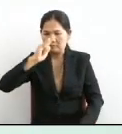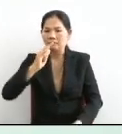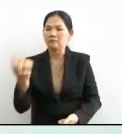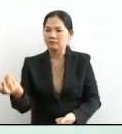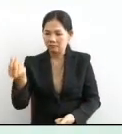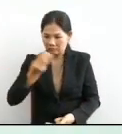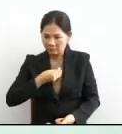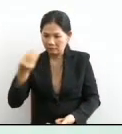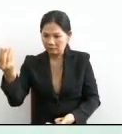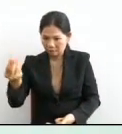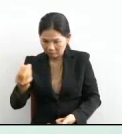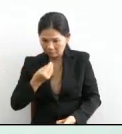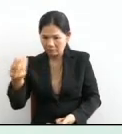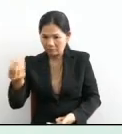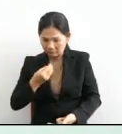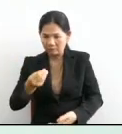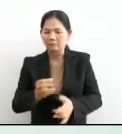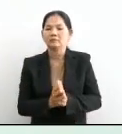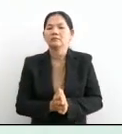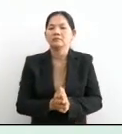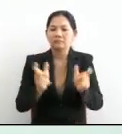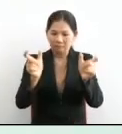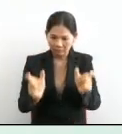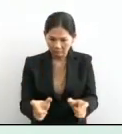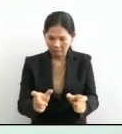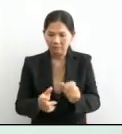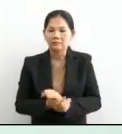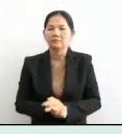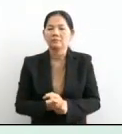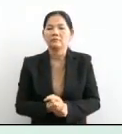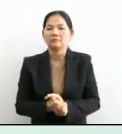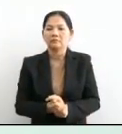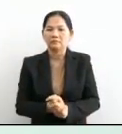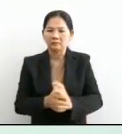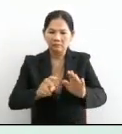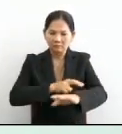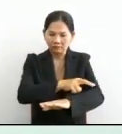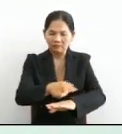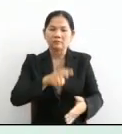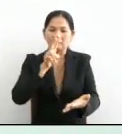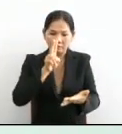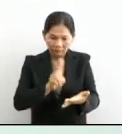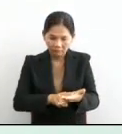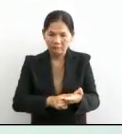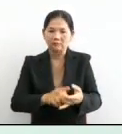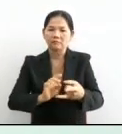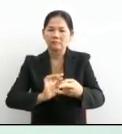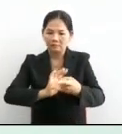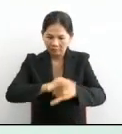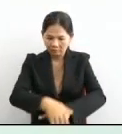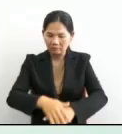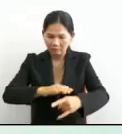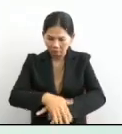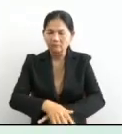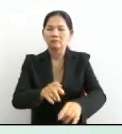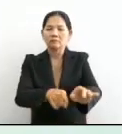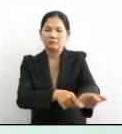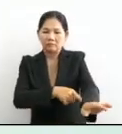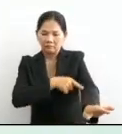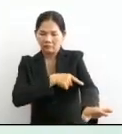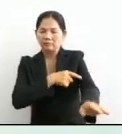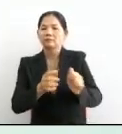prá chầm nối rô bó bó cột đàm bấy rẻ xa tục đầm lông mí ở bàn dú